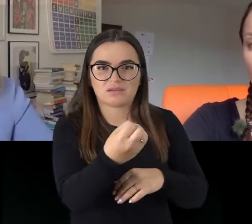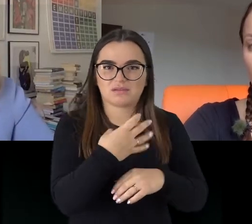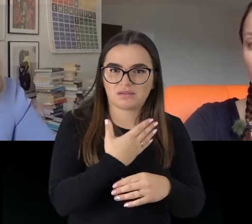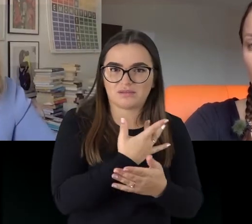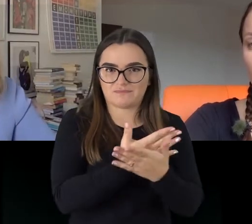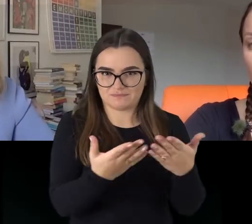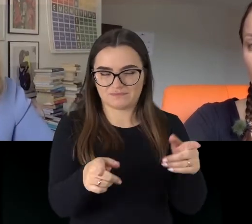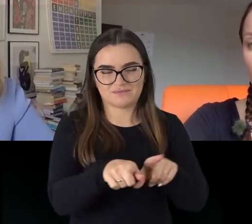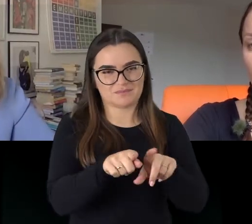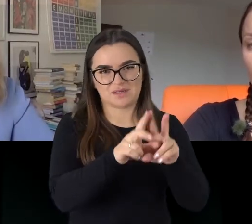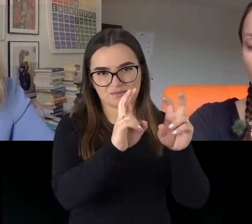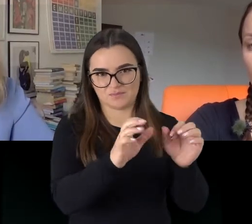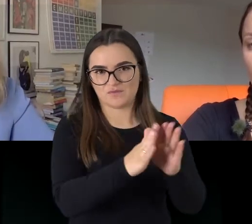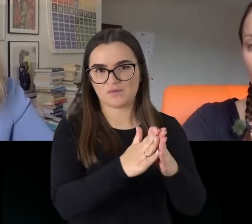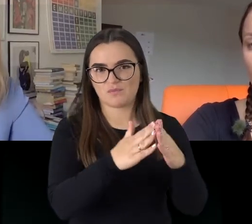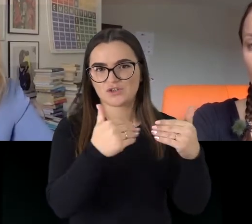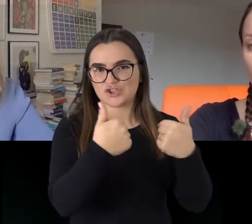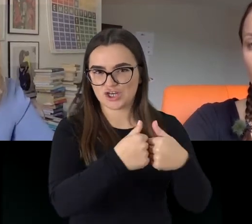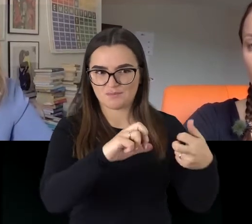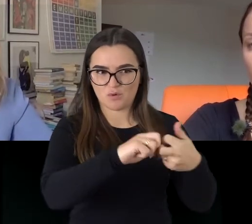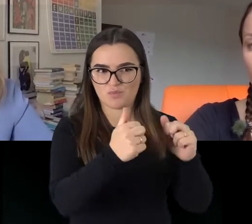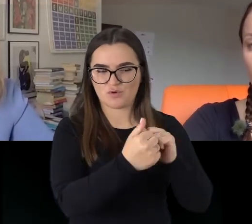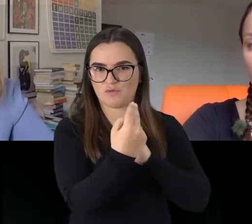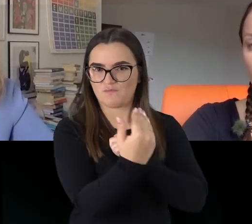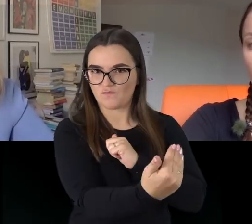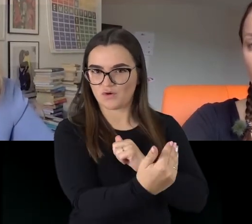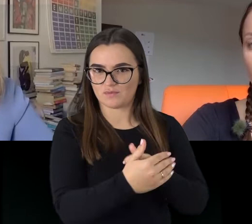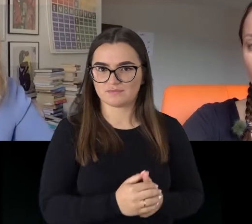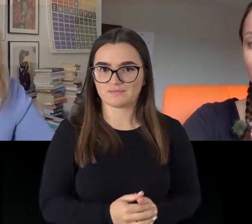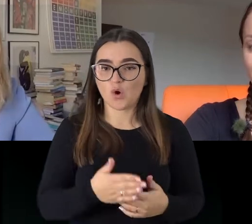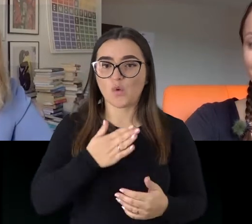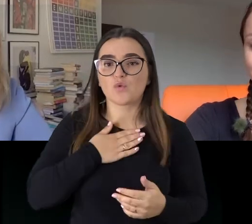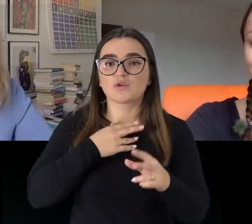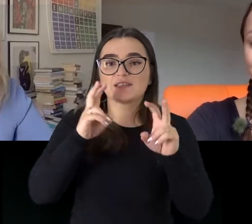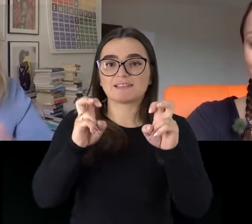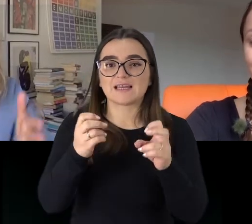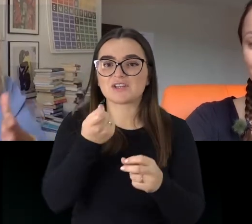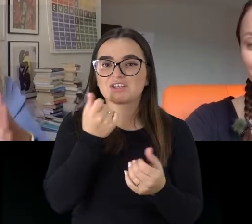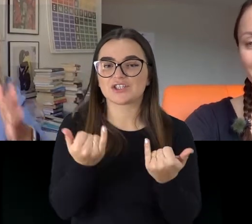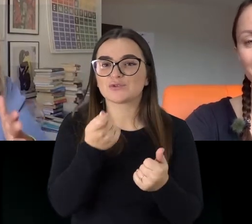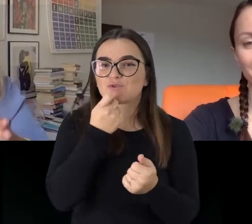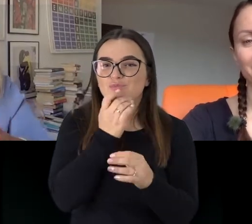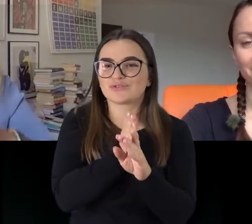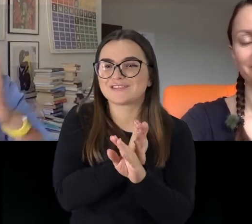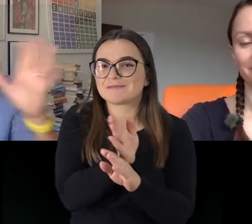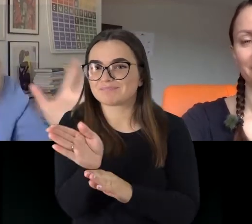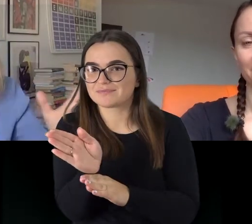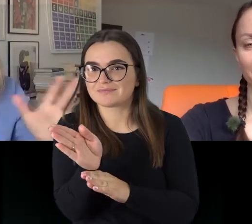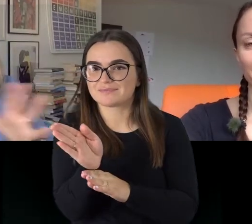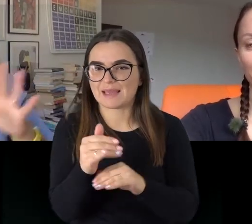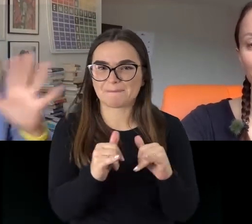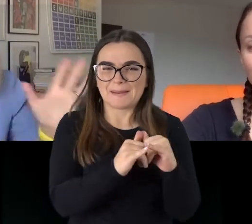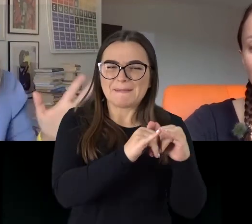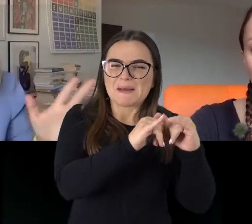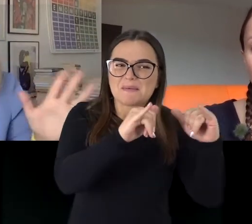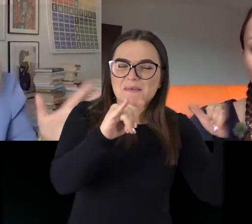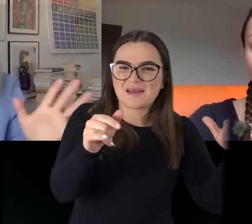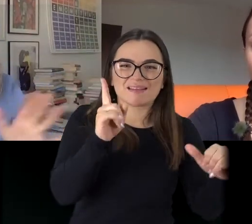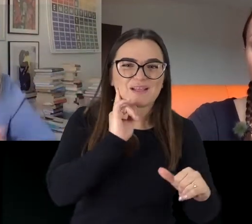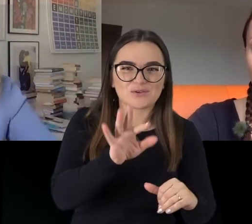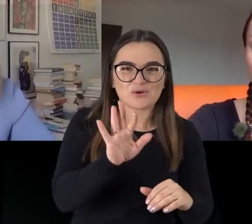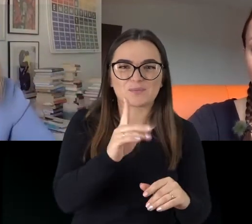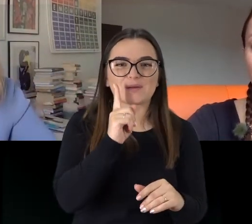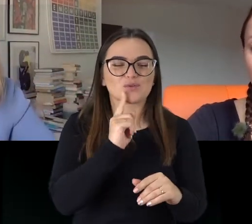irgi bus probleminė šeima. Tai, kadangi mūsų tema vis tiek šiandien labiau links į kitą pusę, aš per daug neįsiplėsiu, aš tik noriu tokį nu, iliustraciją,